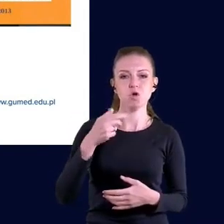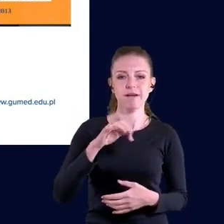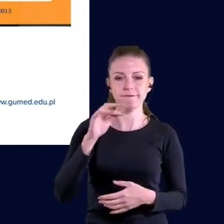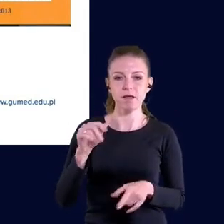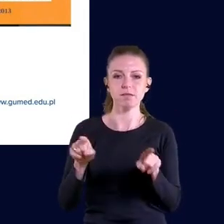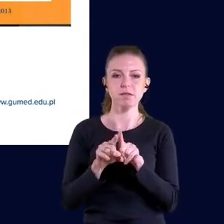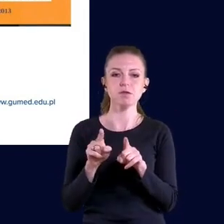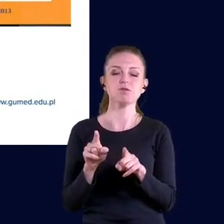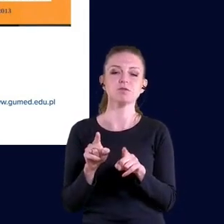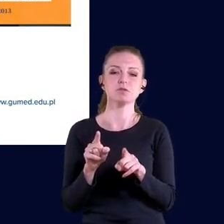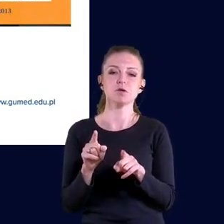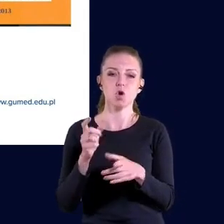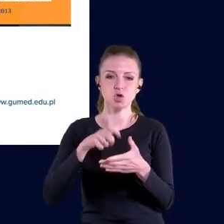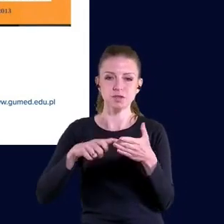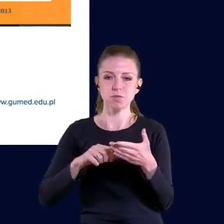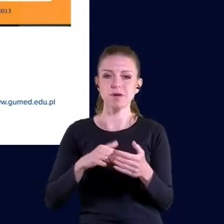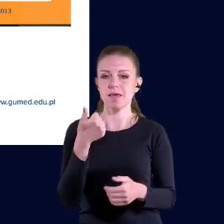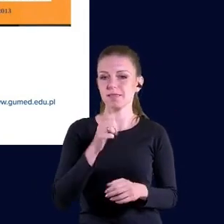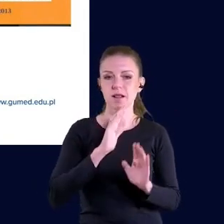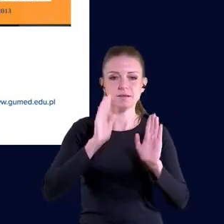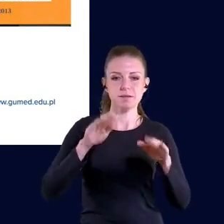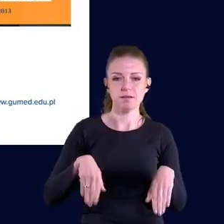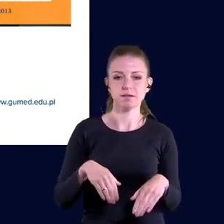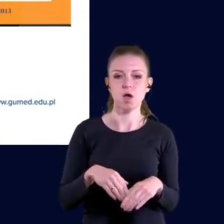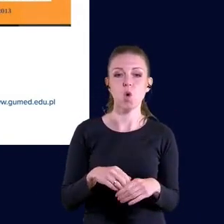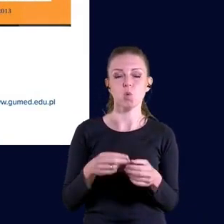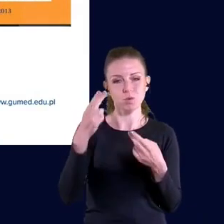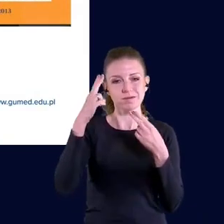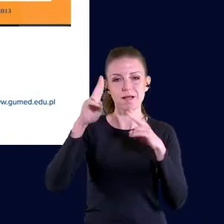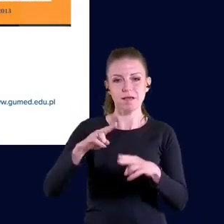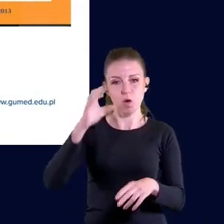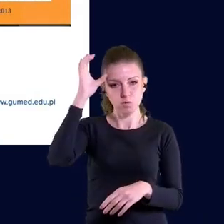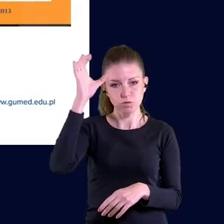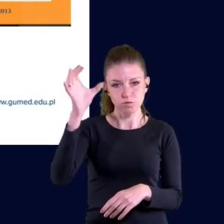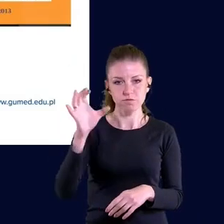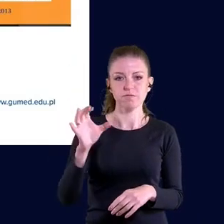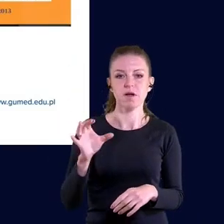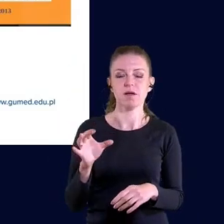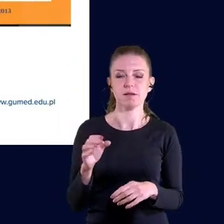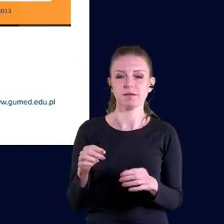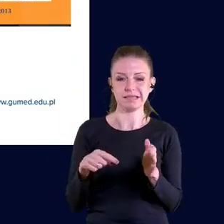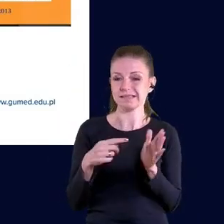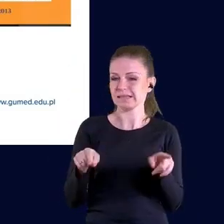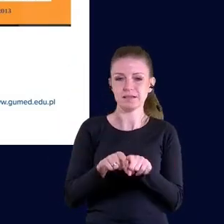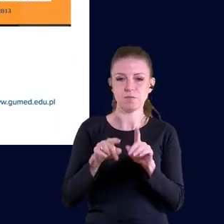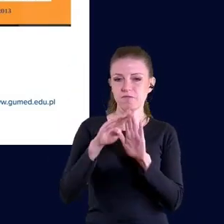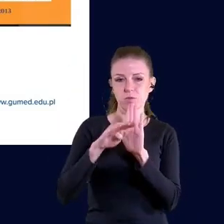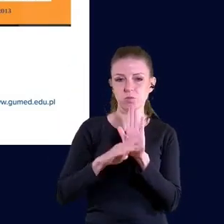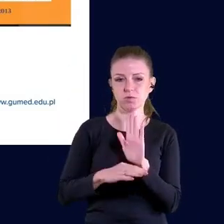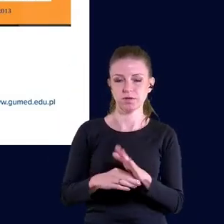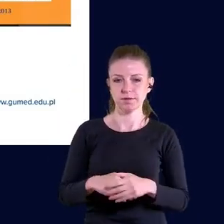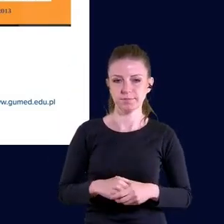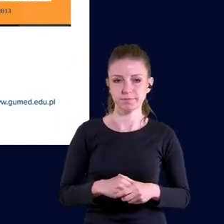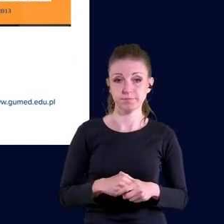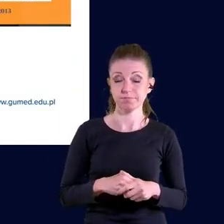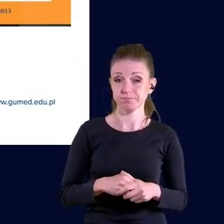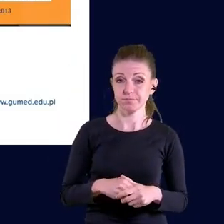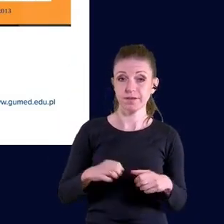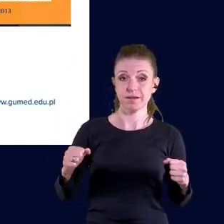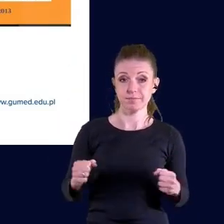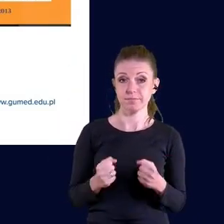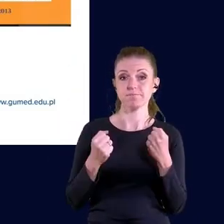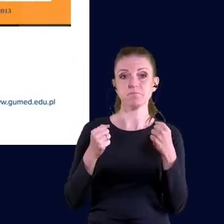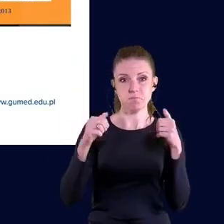na jednej licencji creative commons na licencji uznanie autorstwa użycie niekomercyjne na tych samych warunkach co byśmy mogli